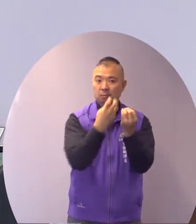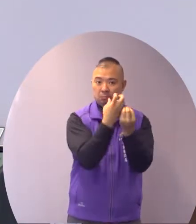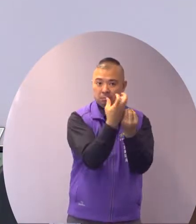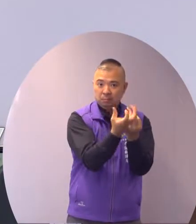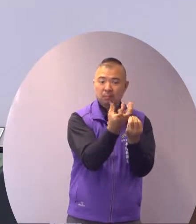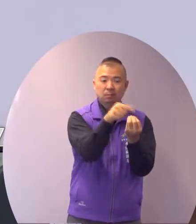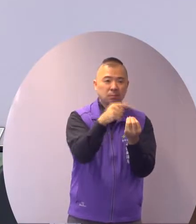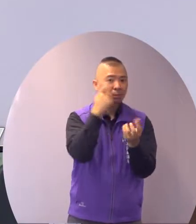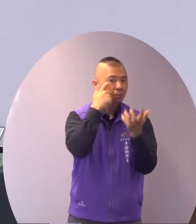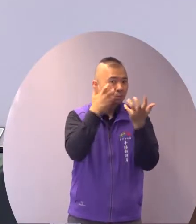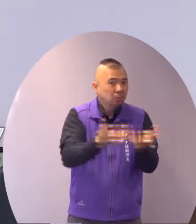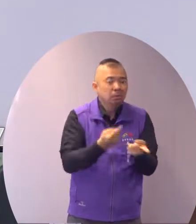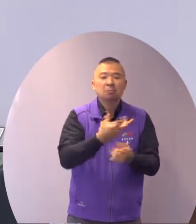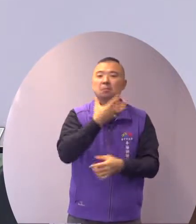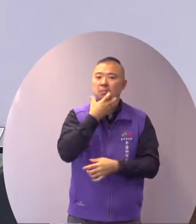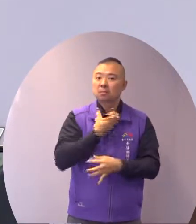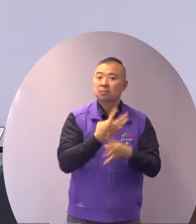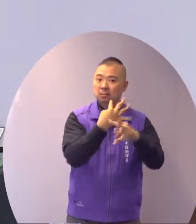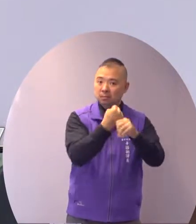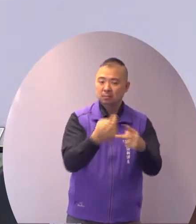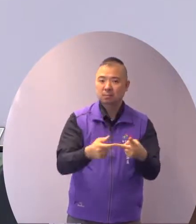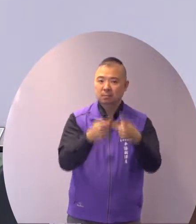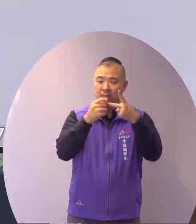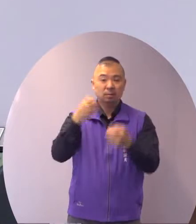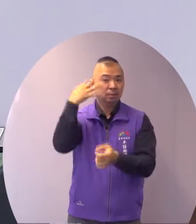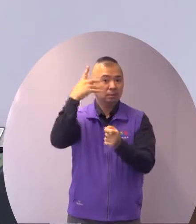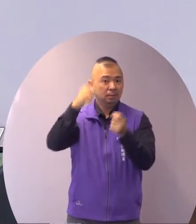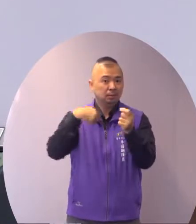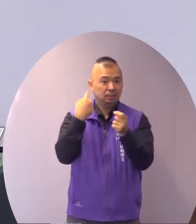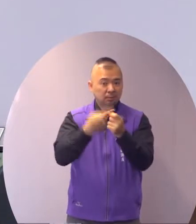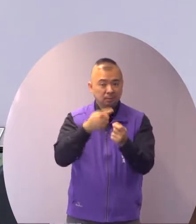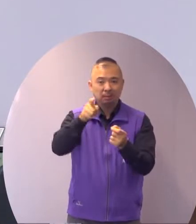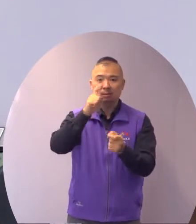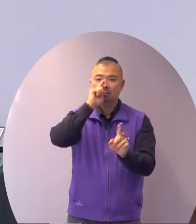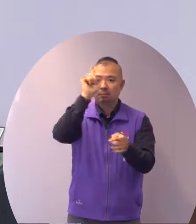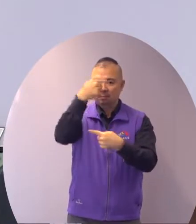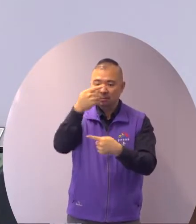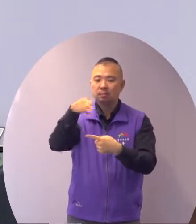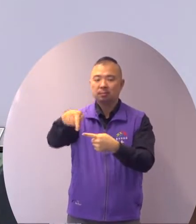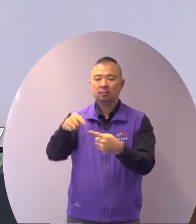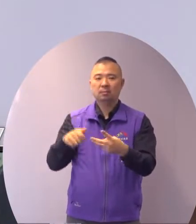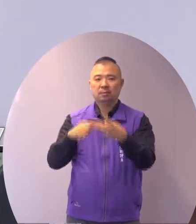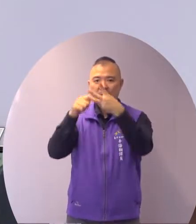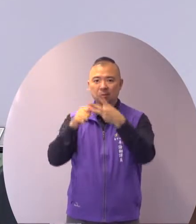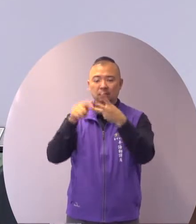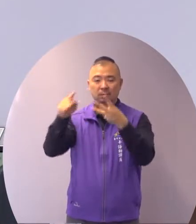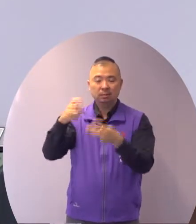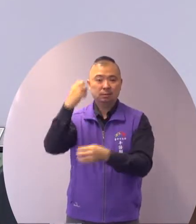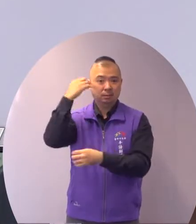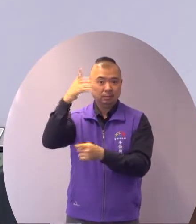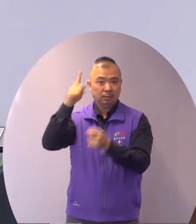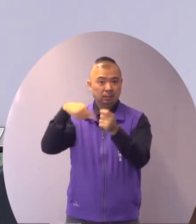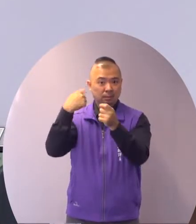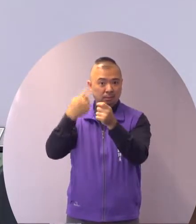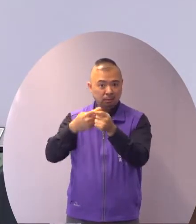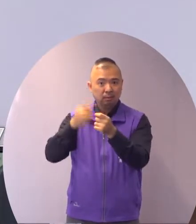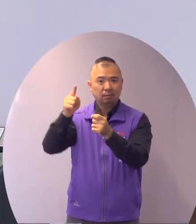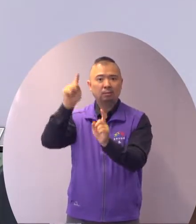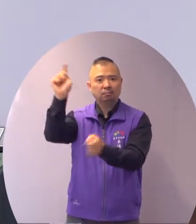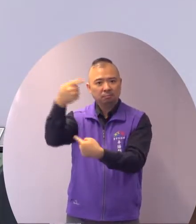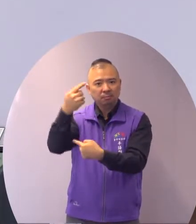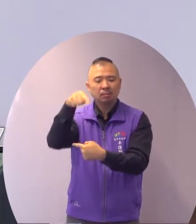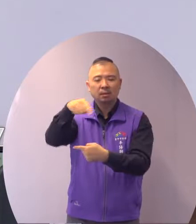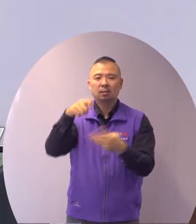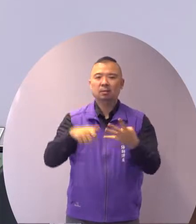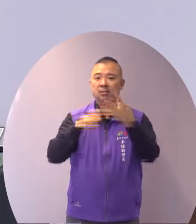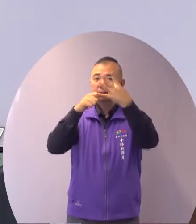有的着重在新年元旦，有的在着重在旧历年就是农历年，也有的着重在元宵